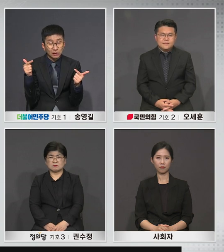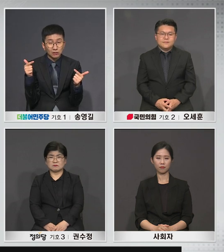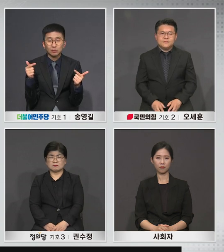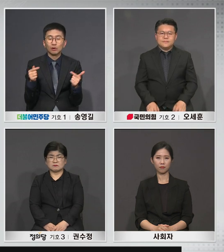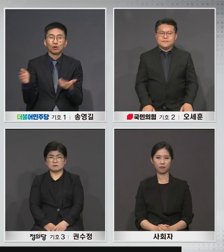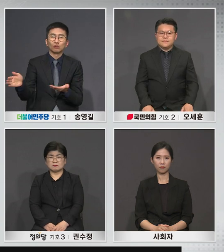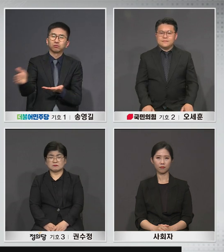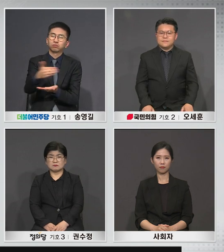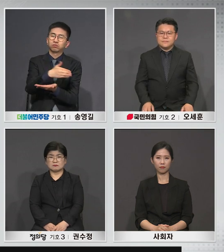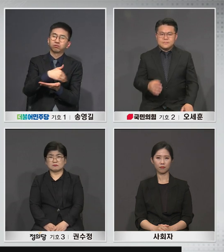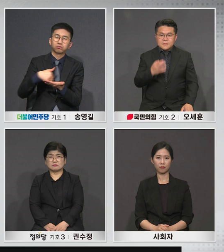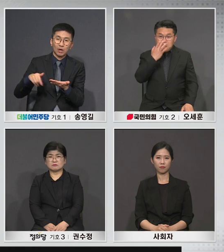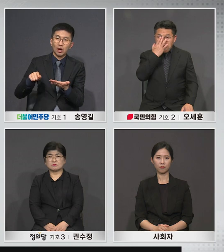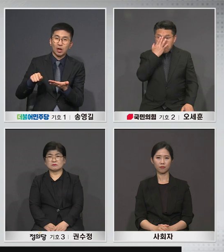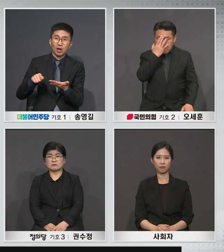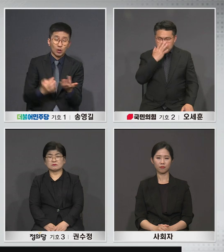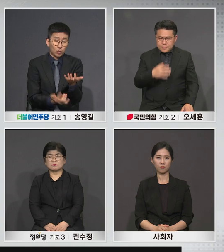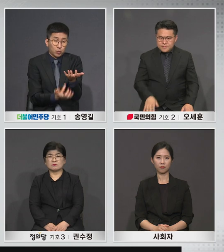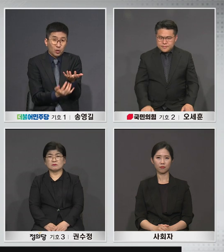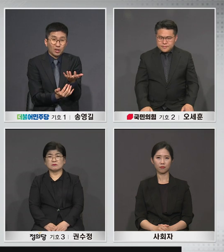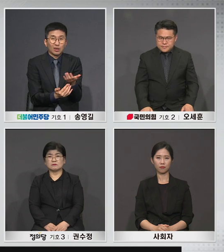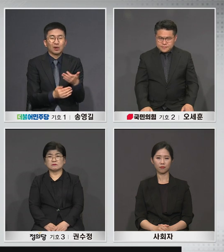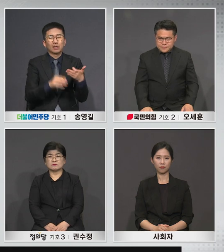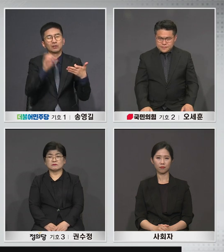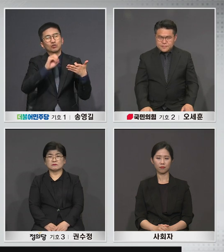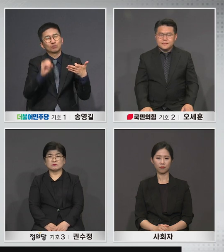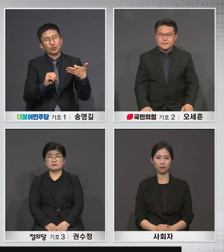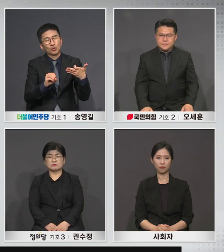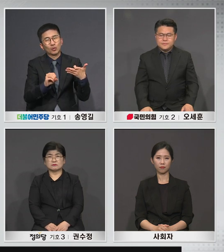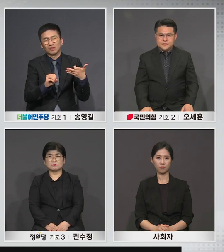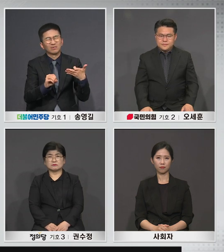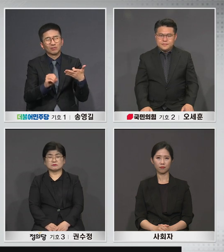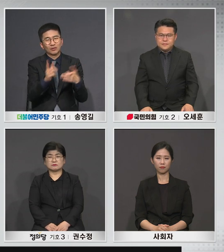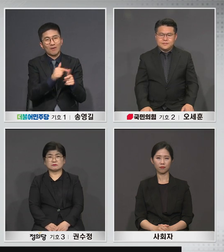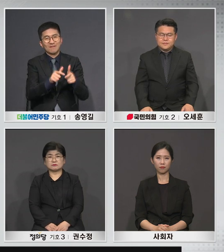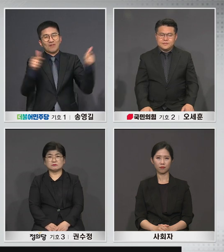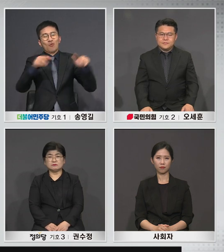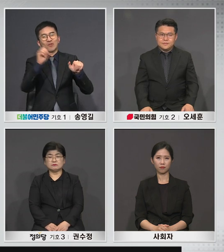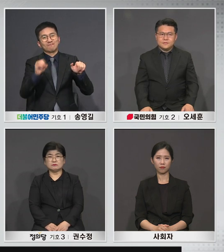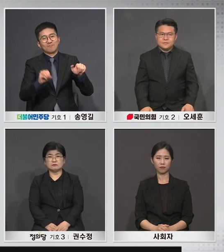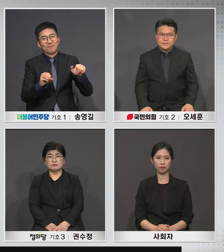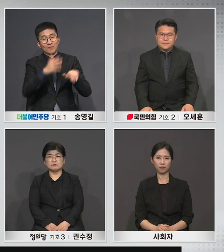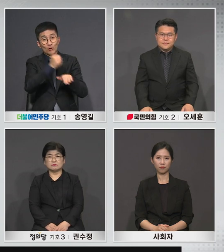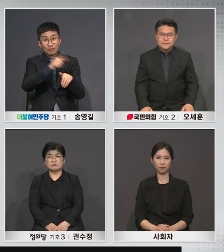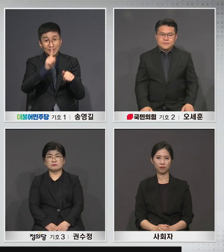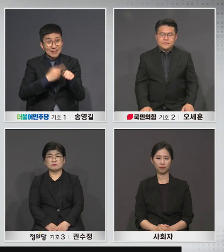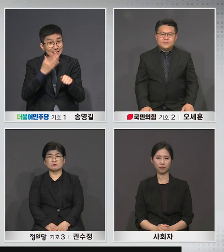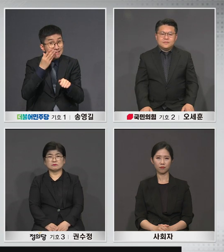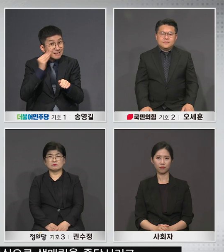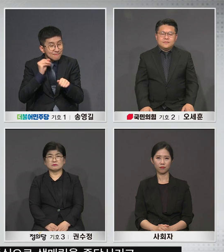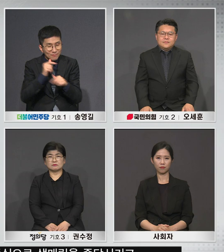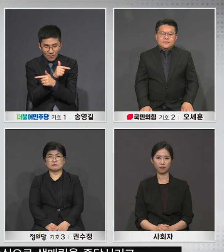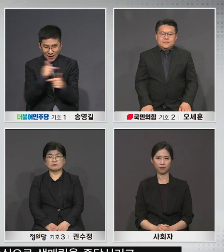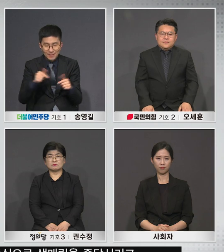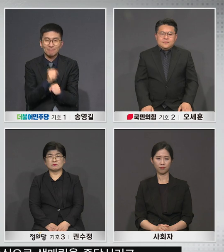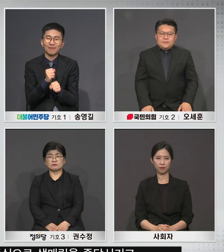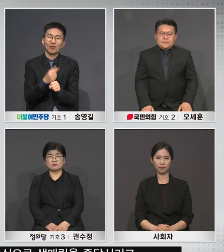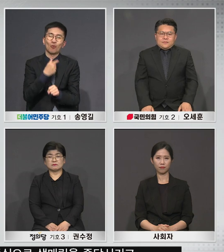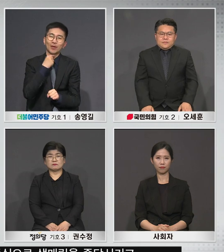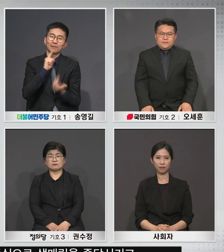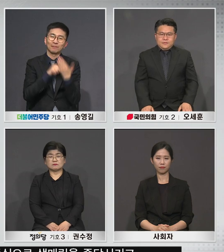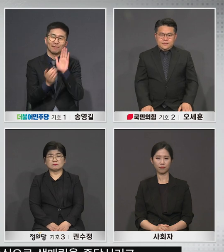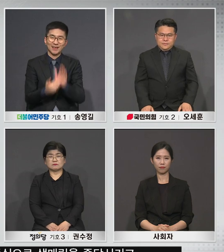도시 유전을 통해서 한 50% 정도를 이렇게 수거해서 이것을 기름으로 전환하는 새로운 정책을 공약으로 발표했습니다.